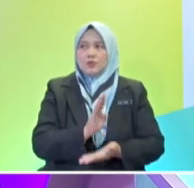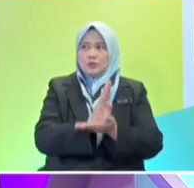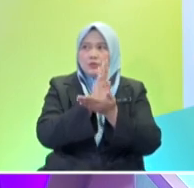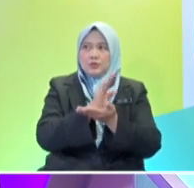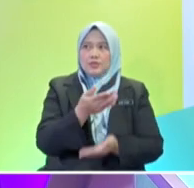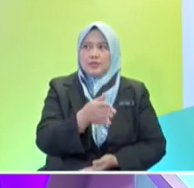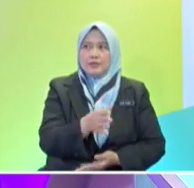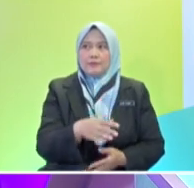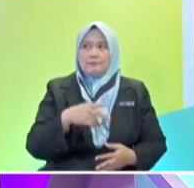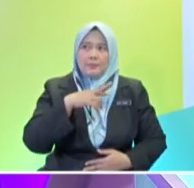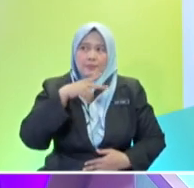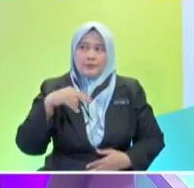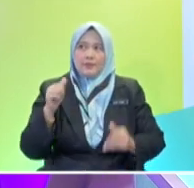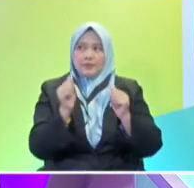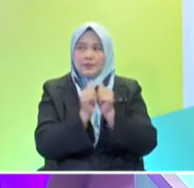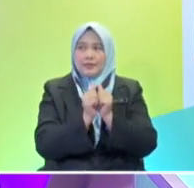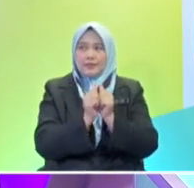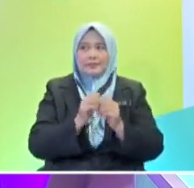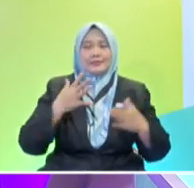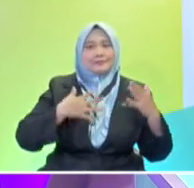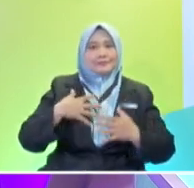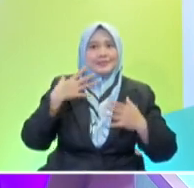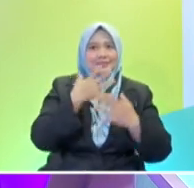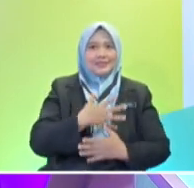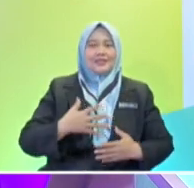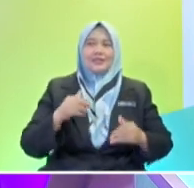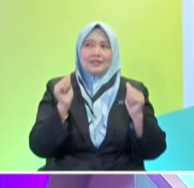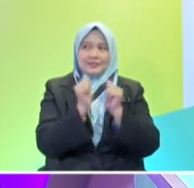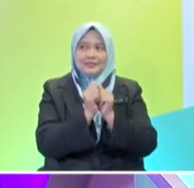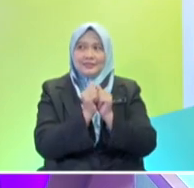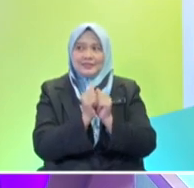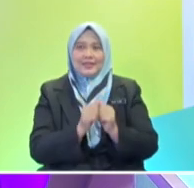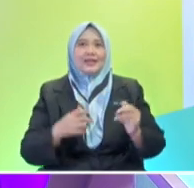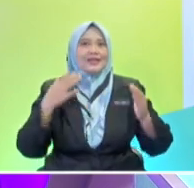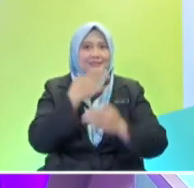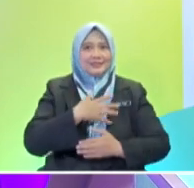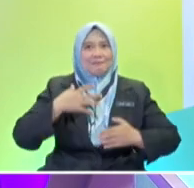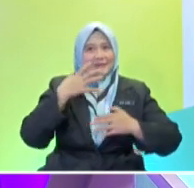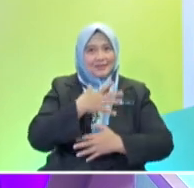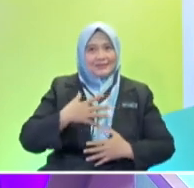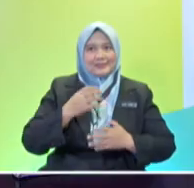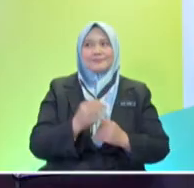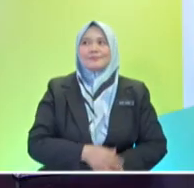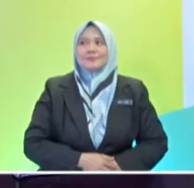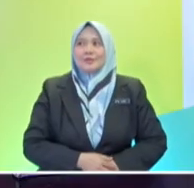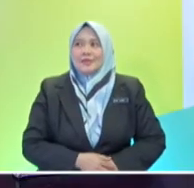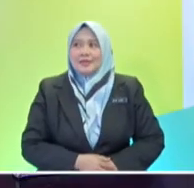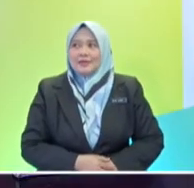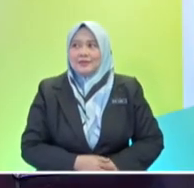ikan berenang dengan gembira. Dengan gembira.